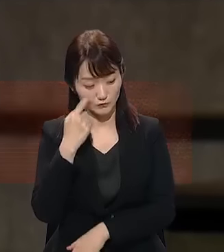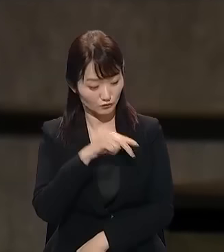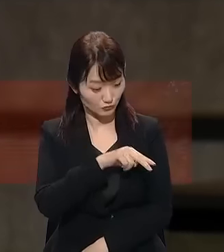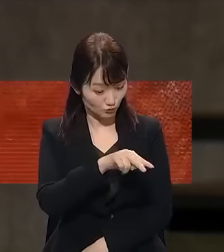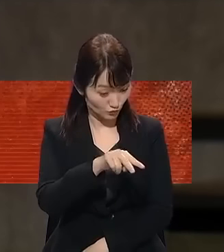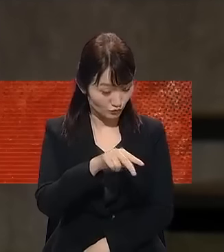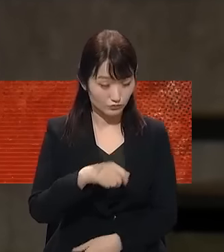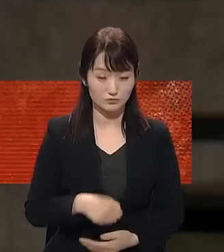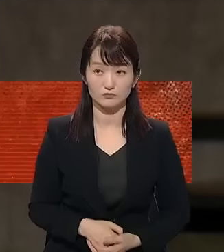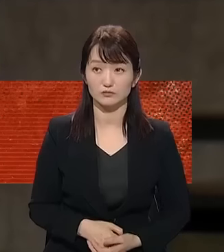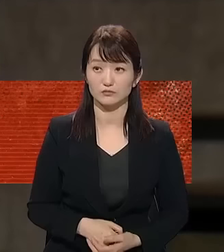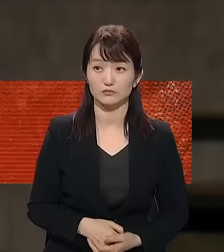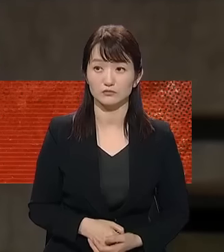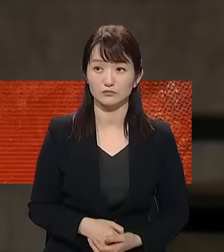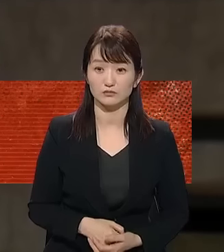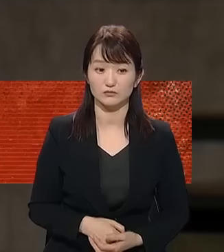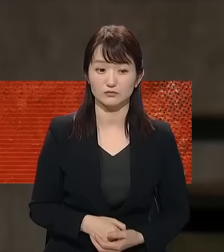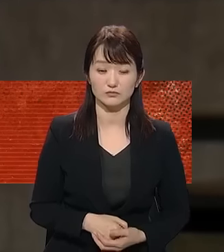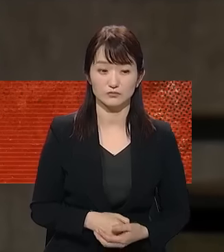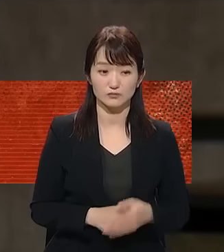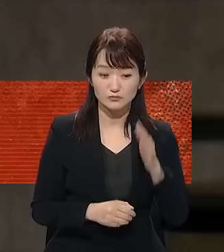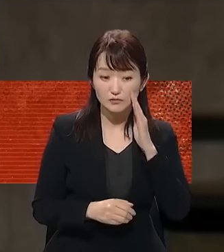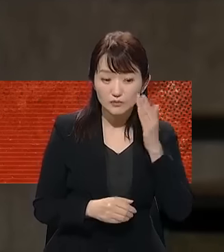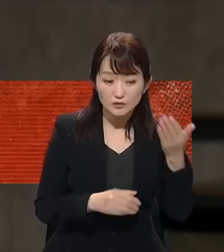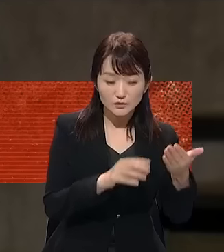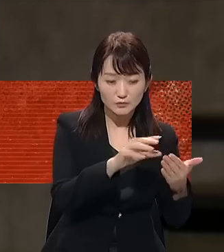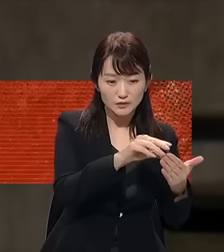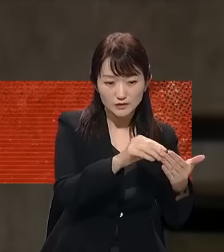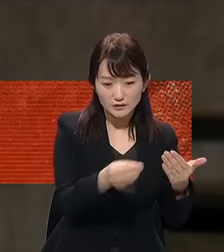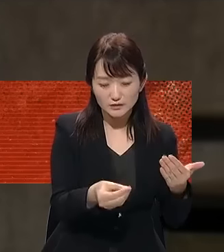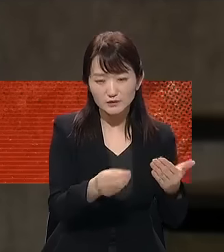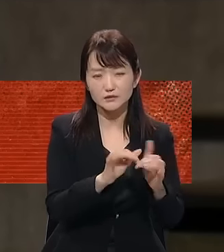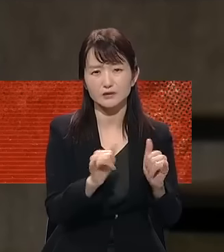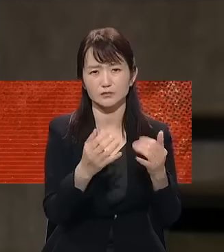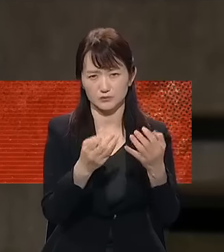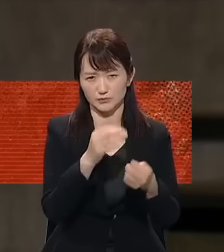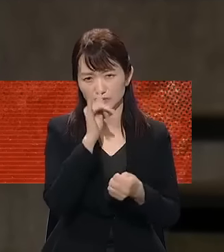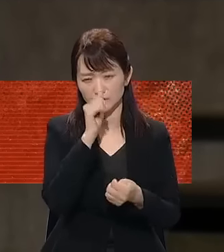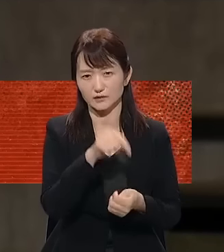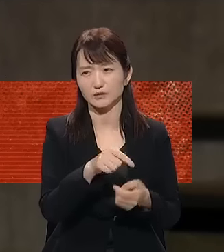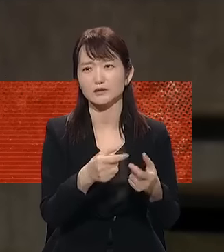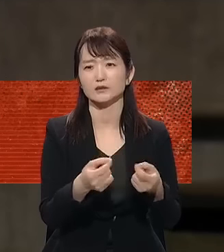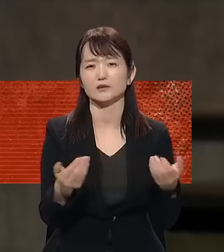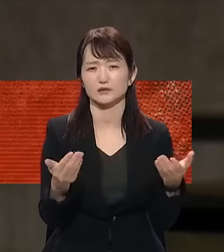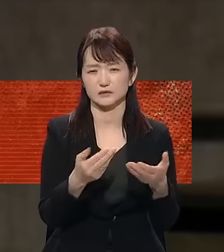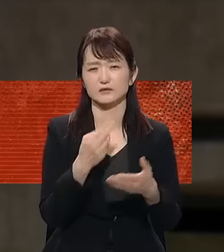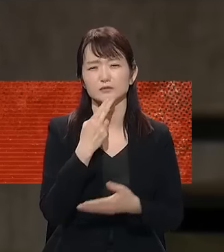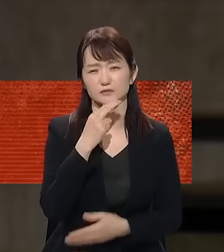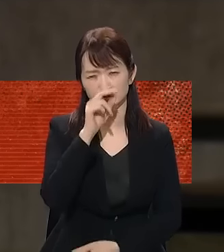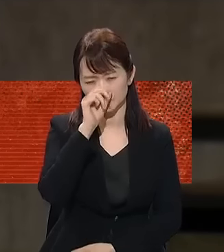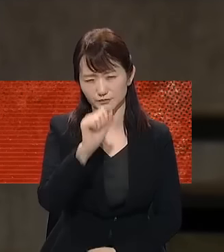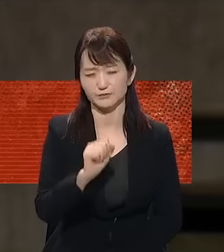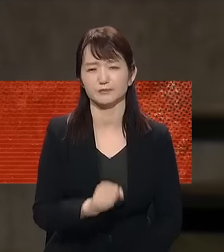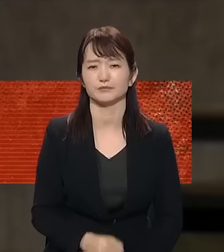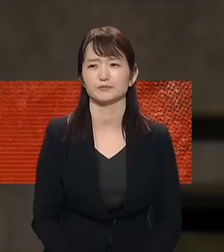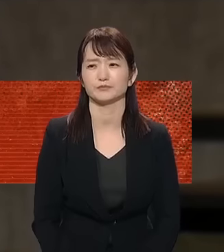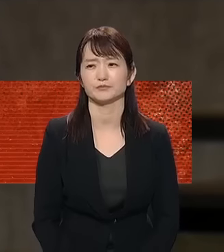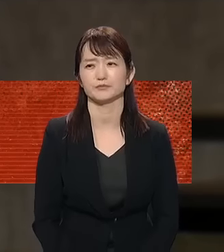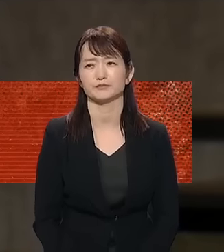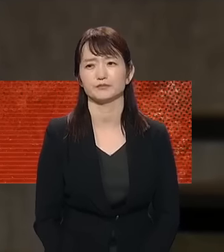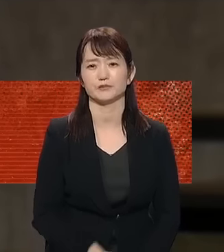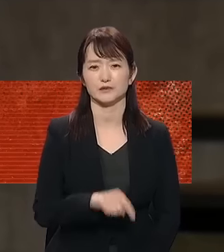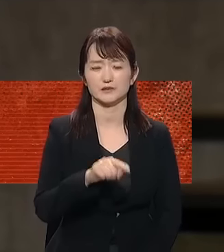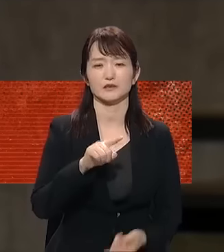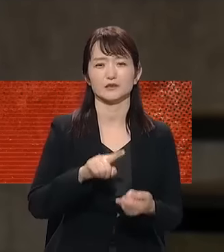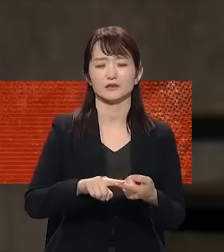보지 그 입을 갖다가 뜯어가는 이런 사람들도 많다라고 하는데 앞으로는 이런 일이 없었으면 좋겠다 라고 하는 그런 측면에서 이것을